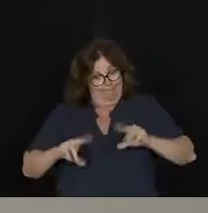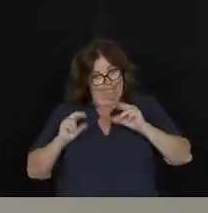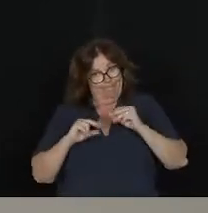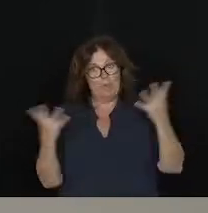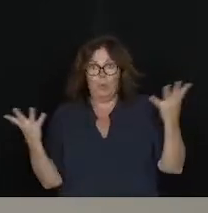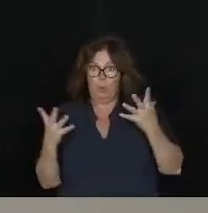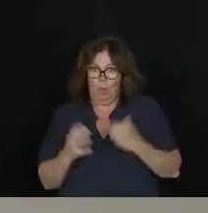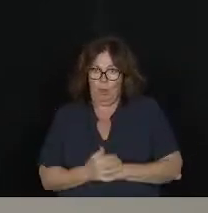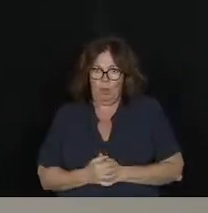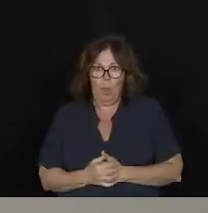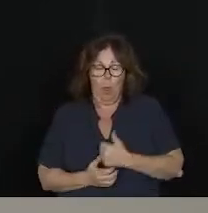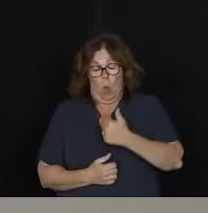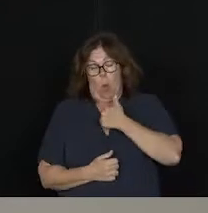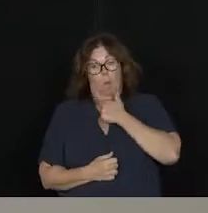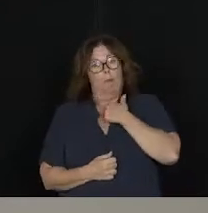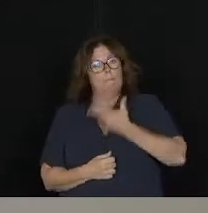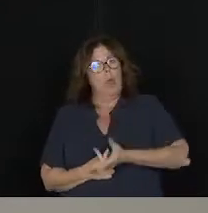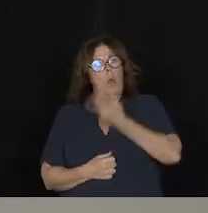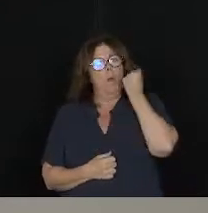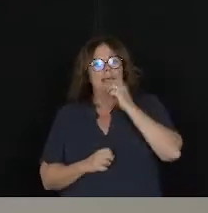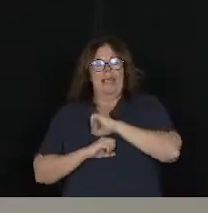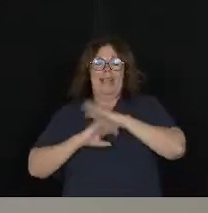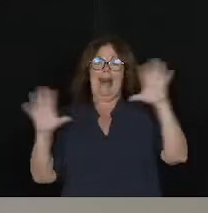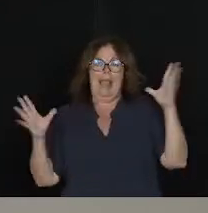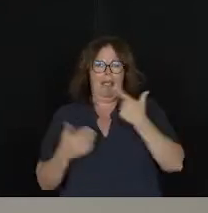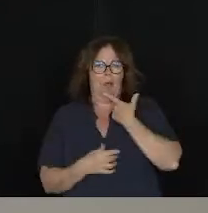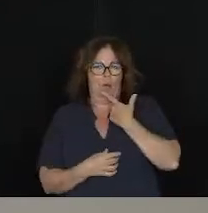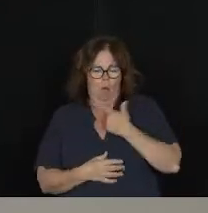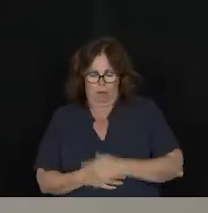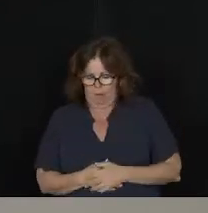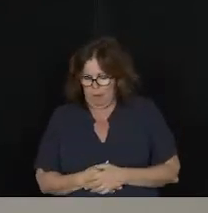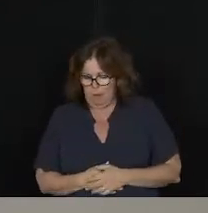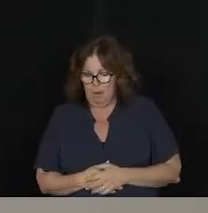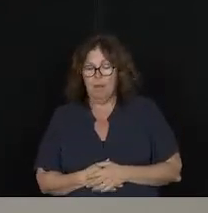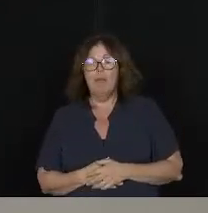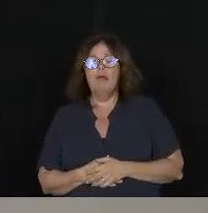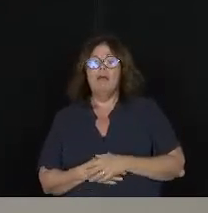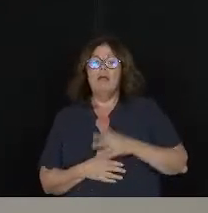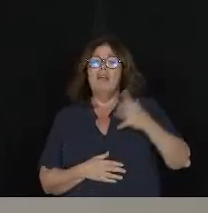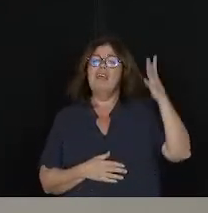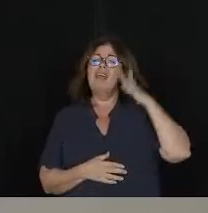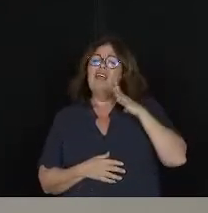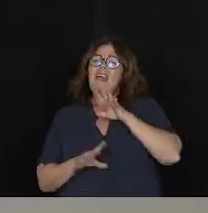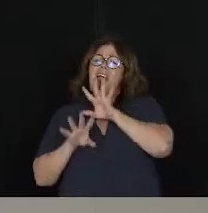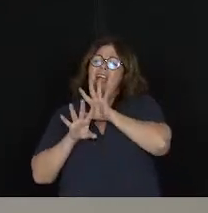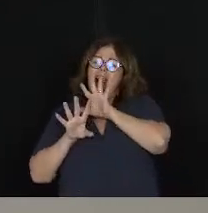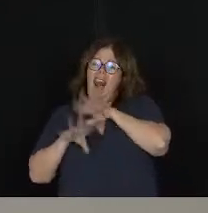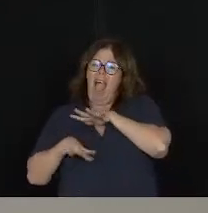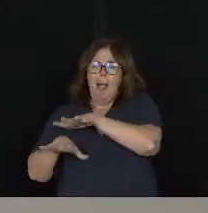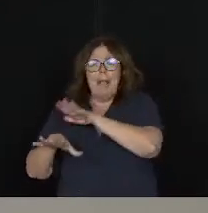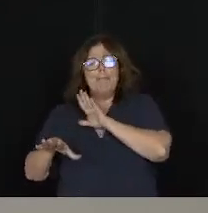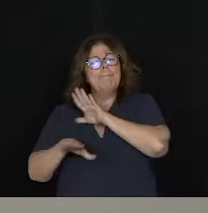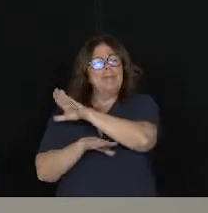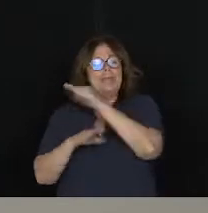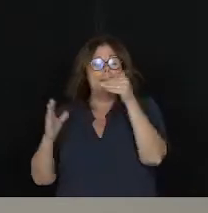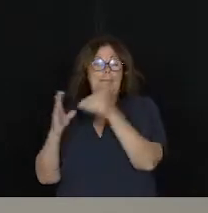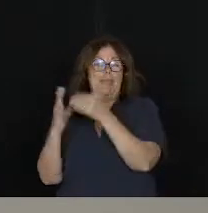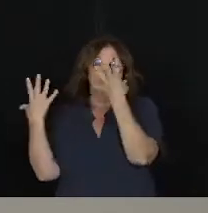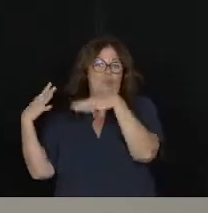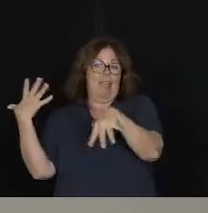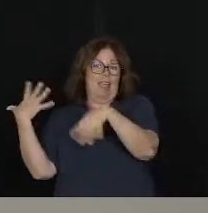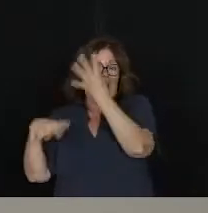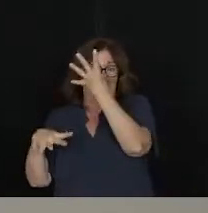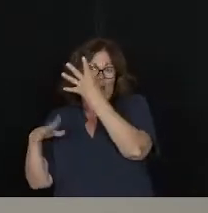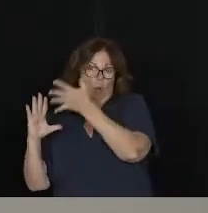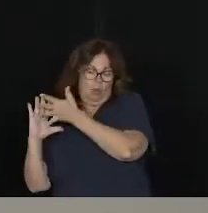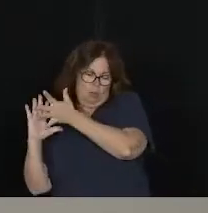gens qui ont compris que le grand problème qu'avaient à affronter les armées depuis 1914, c'est la